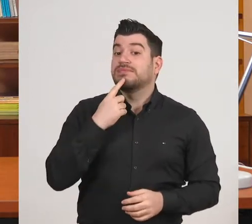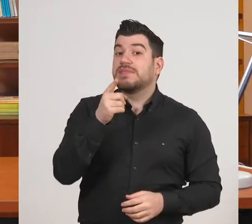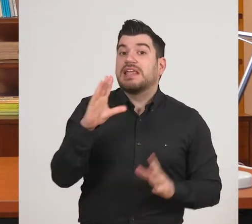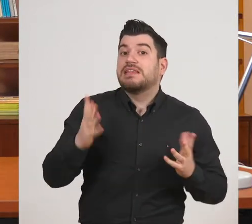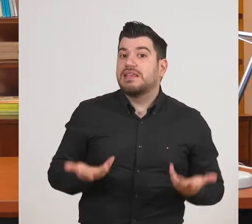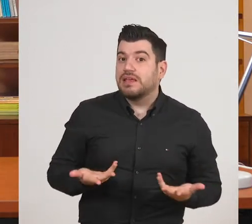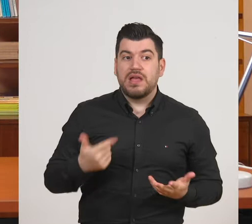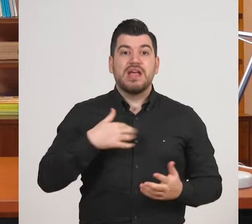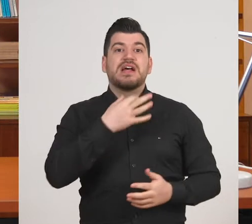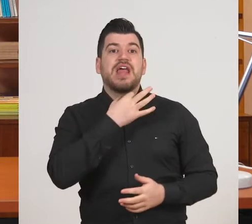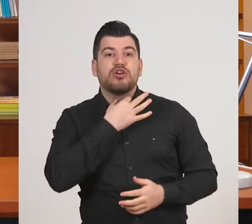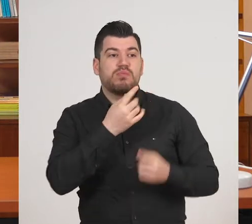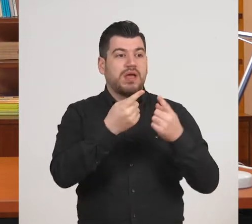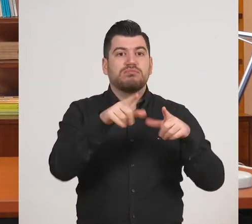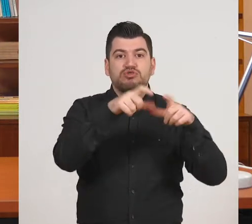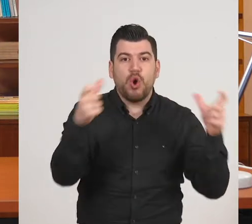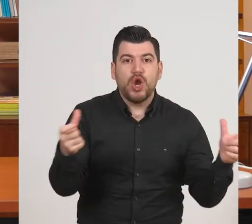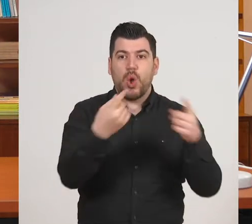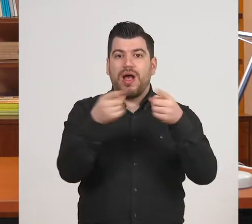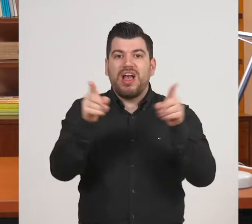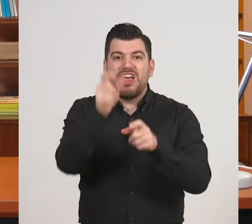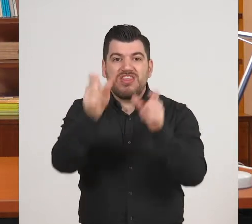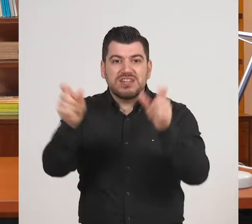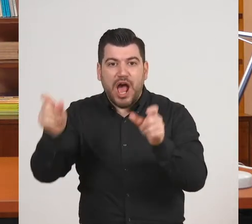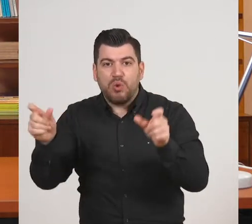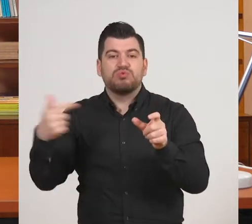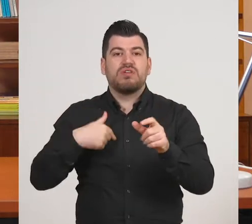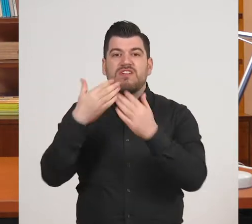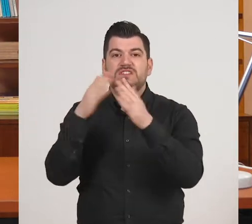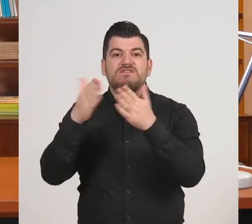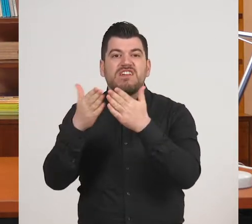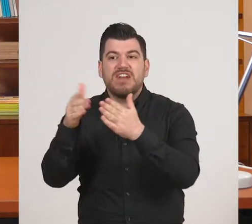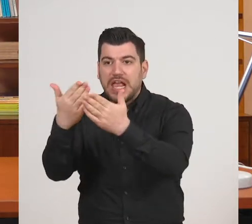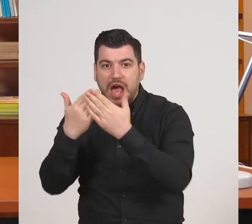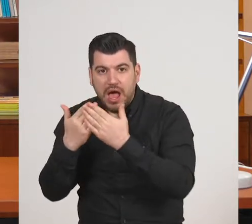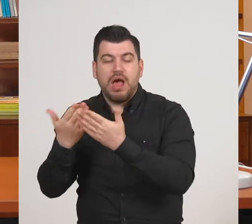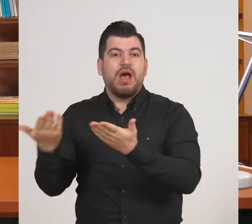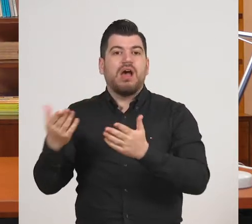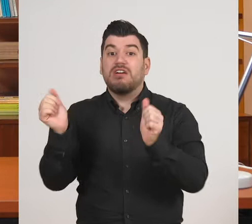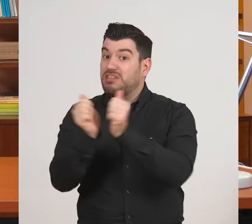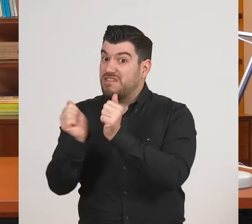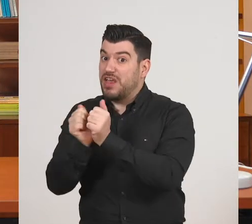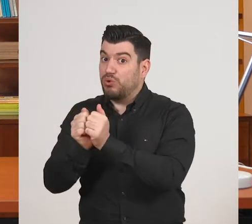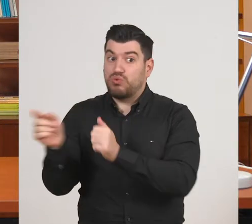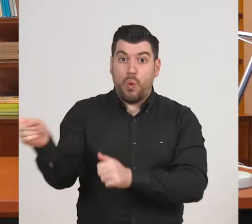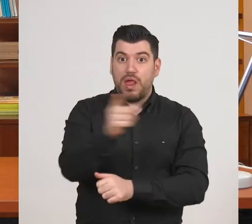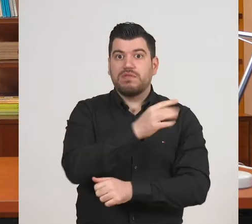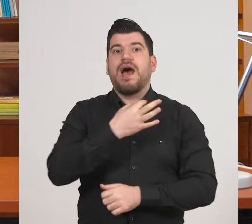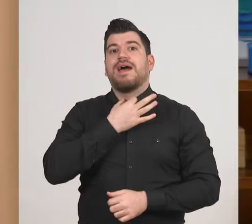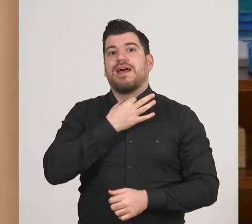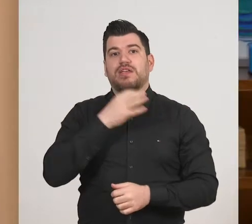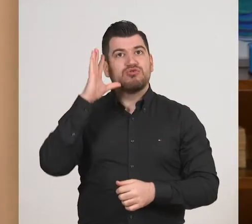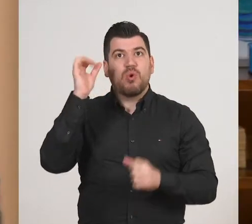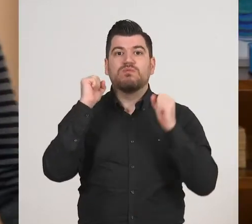σχολείο, χρειάζομαι δασκάλους, χρειάζομαι βιβλία και φυσικά χρειάζομαι φίλους. Χωρίς αυτά δεν μπορώ να